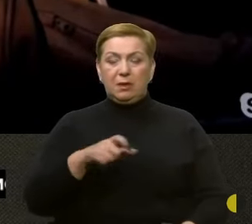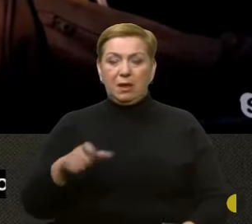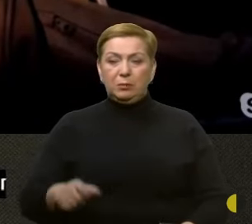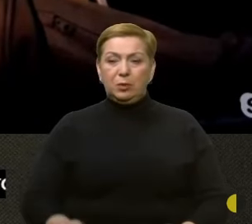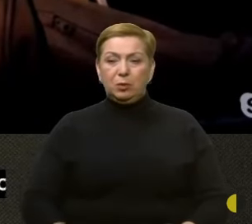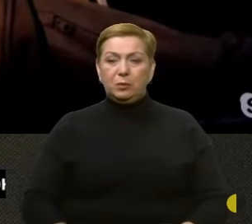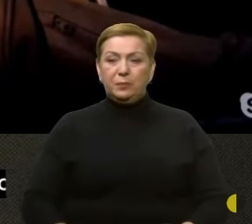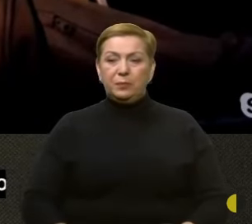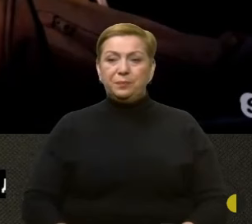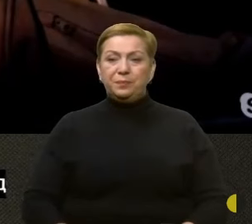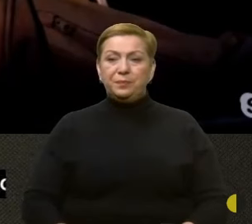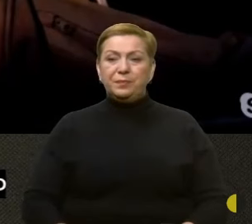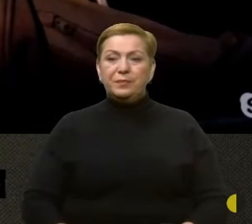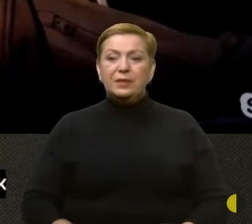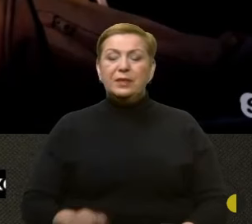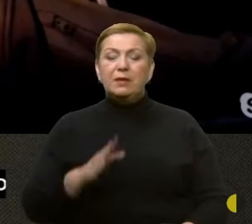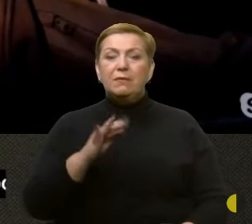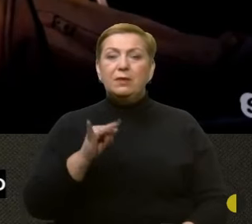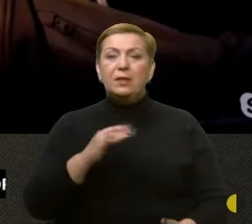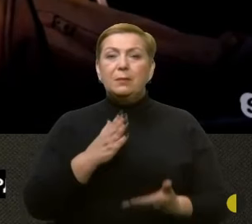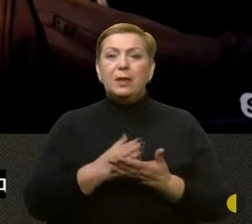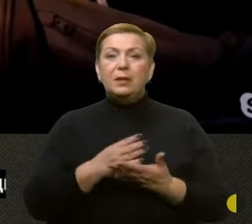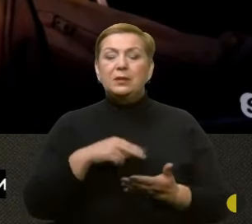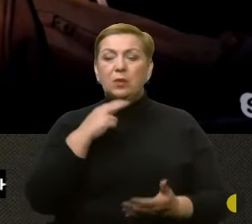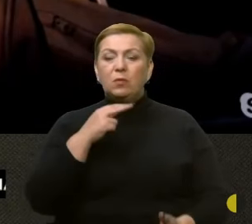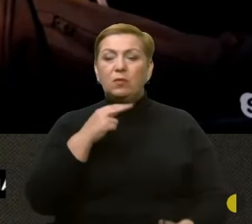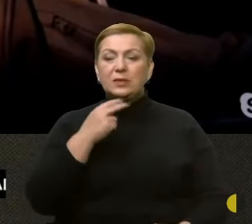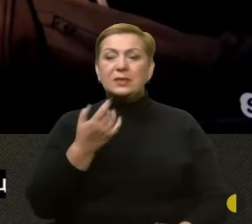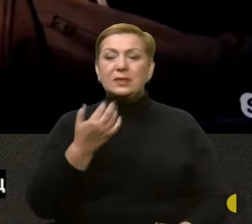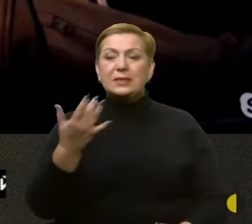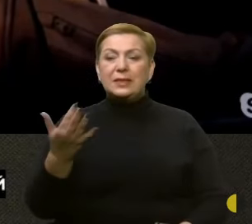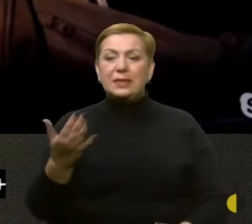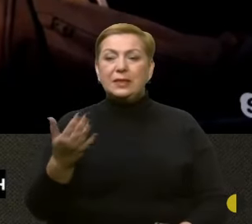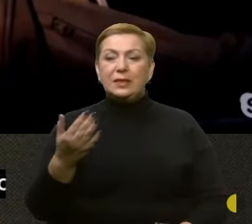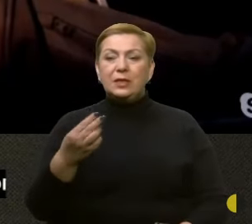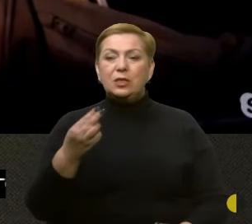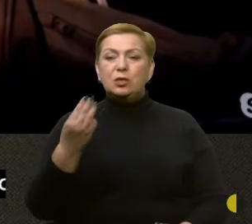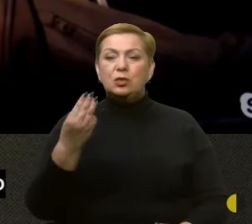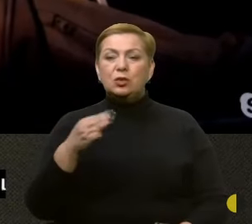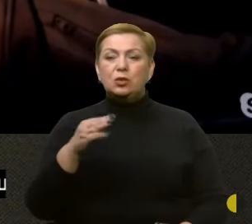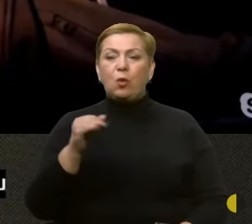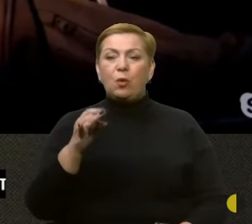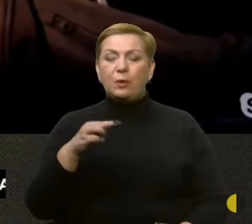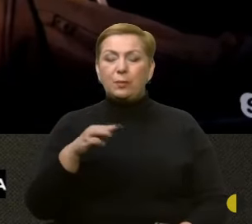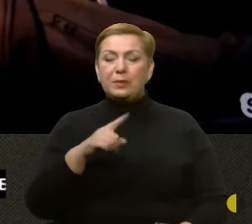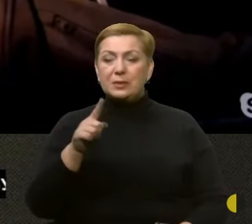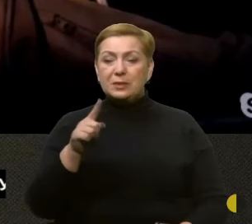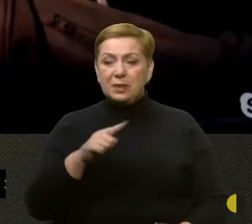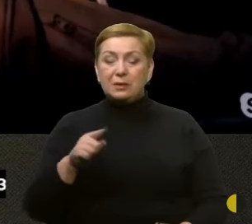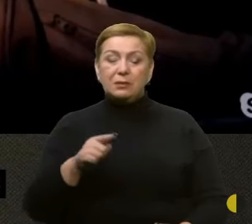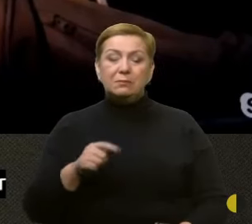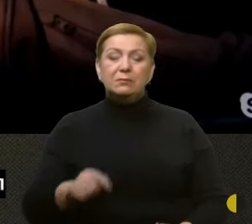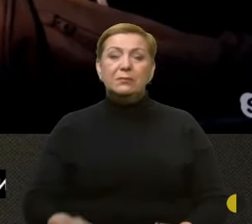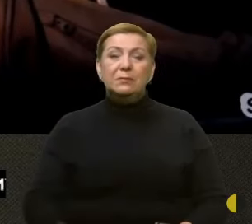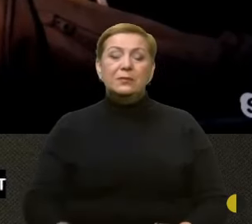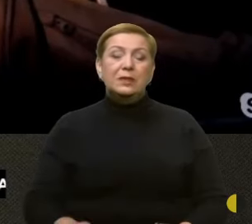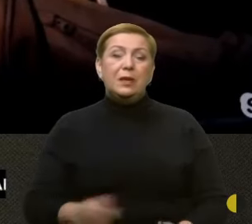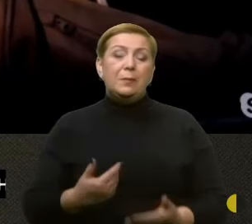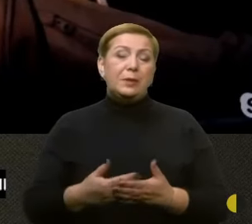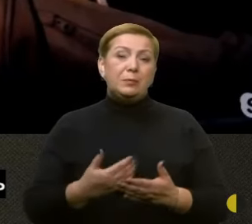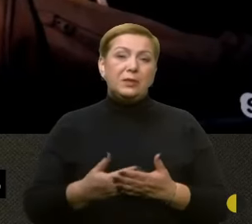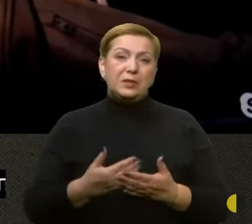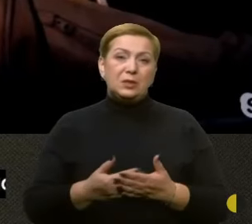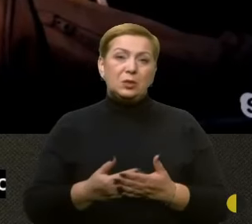армією? Ви маєте на увазі зараз, скільки саме «Шторм-Зет»? Ну, їх